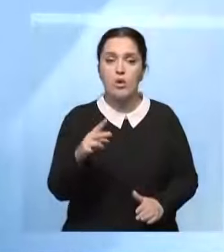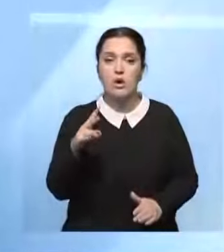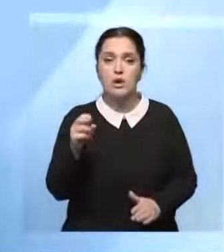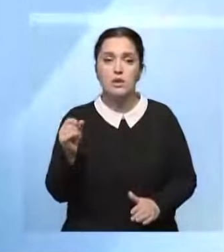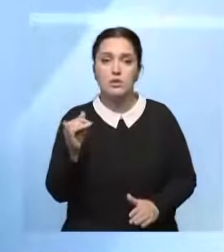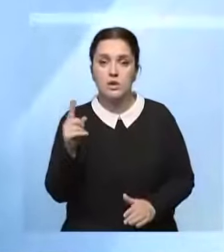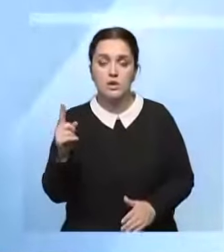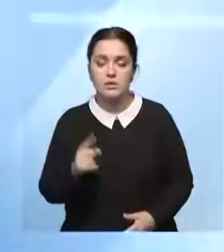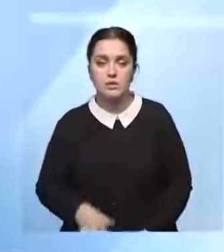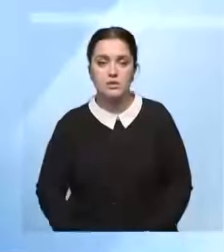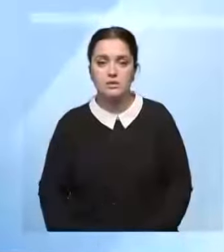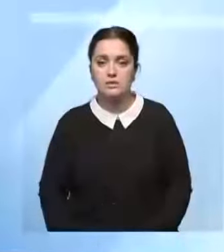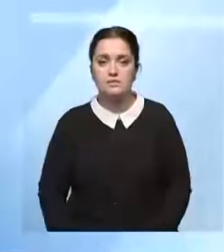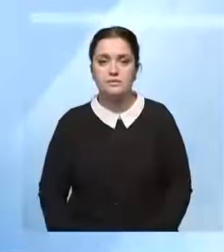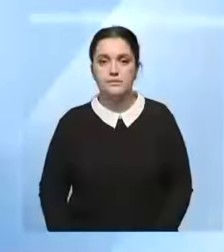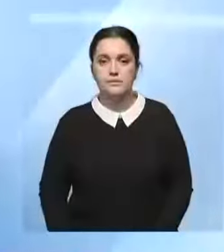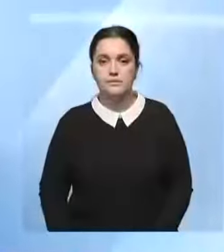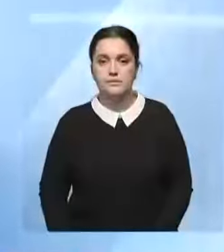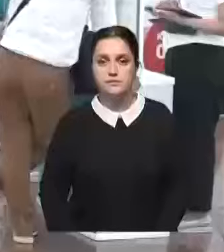программы ОТАУ и НАУРЭС.